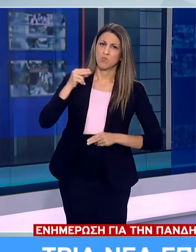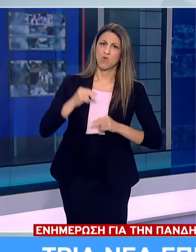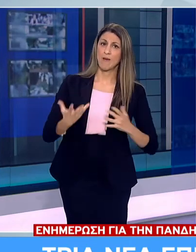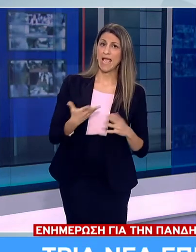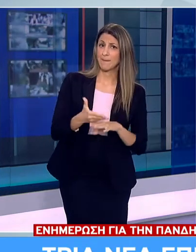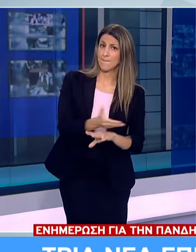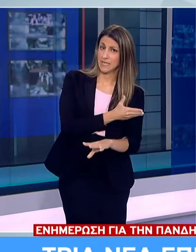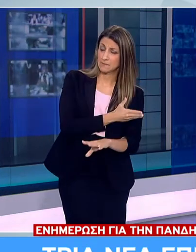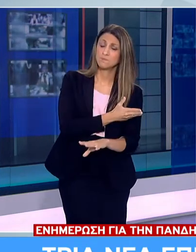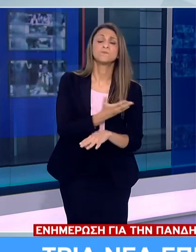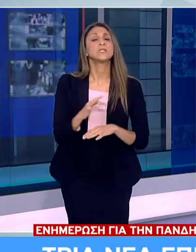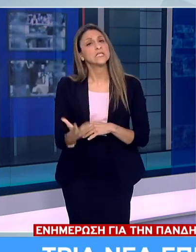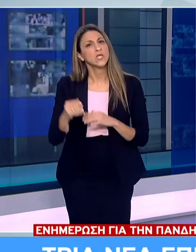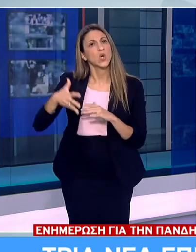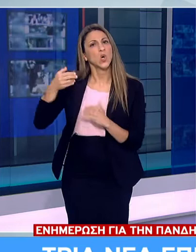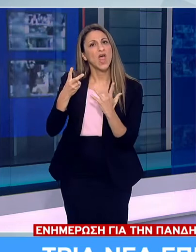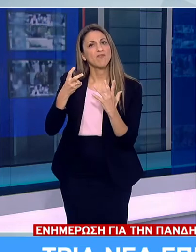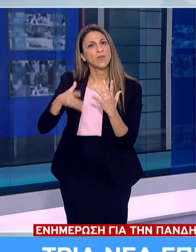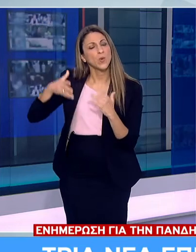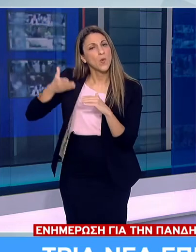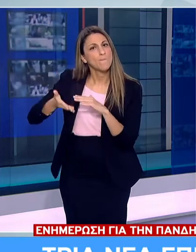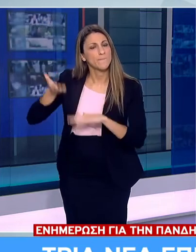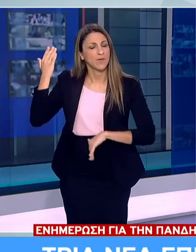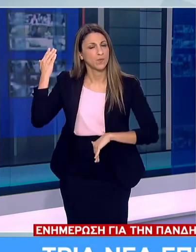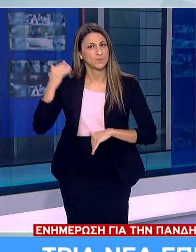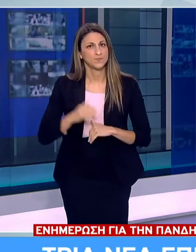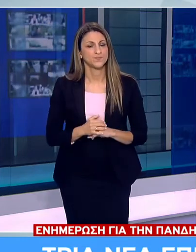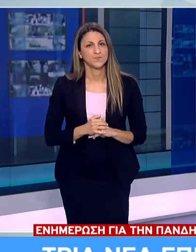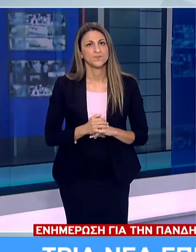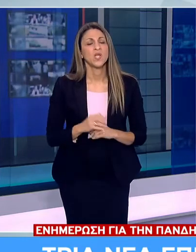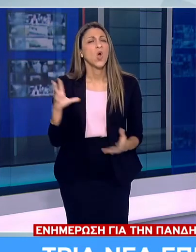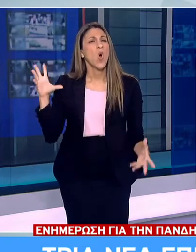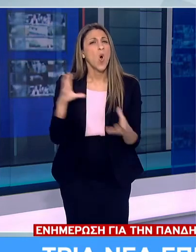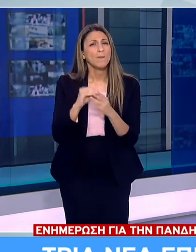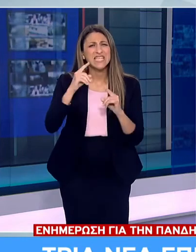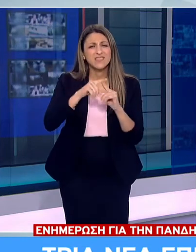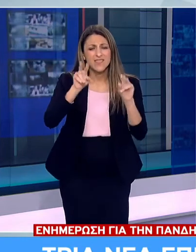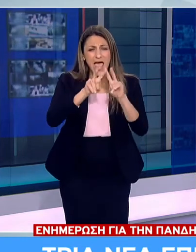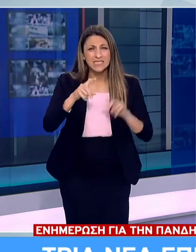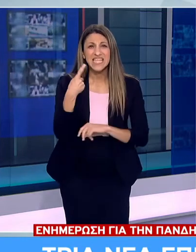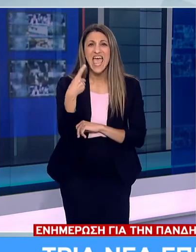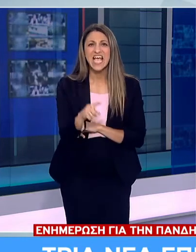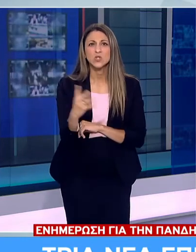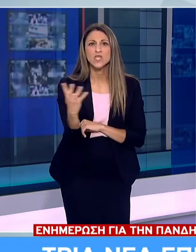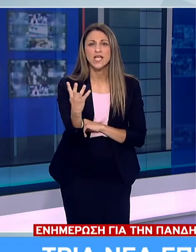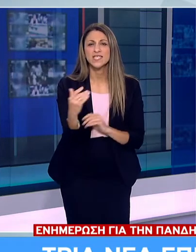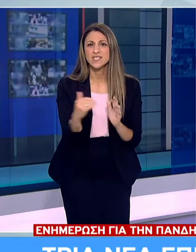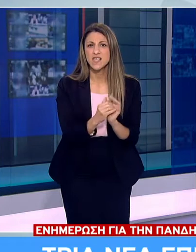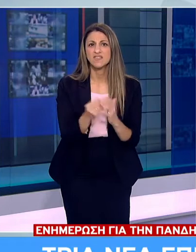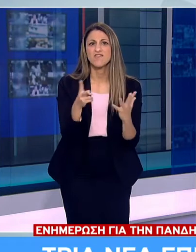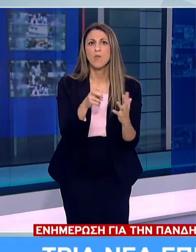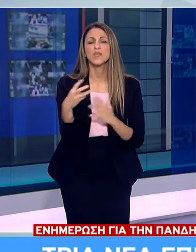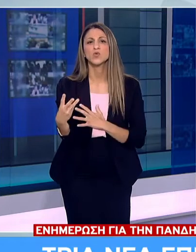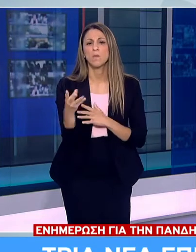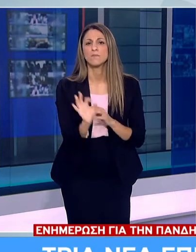νόσημα ή και ηλικία 70 ετών και ανω. Έχουν συνολικά ελεγχθεί 144.078 κλινικά